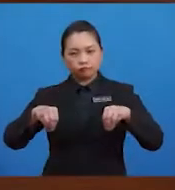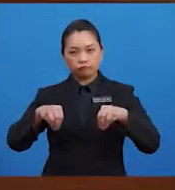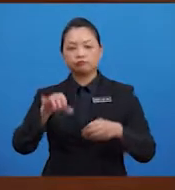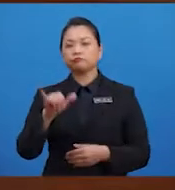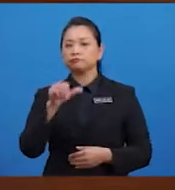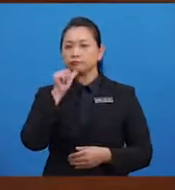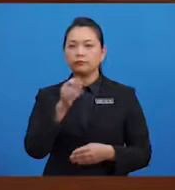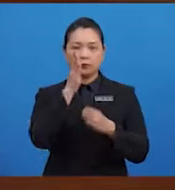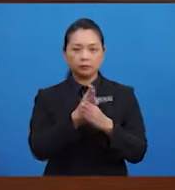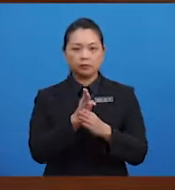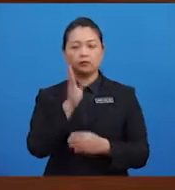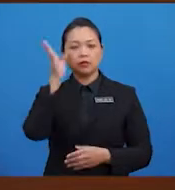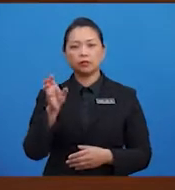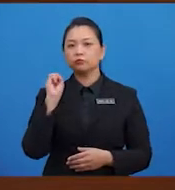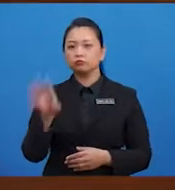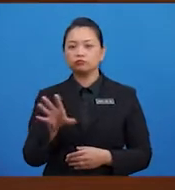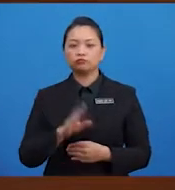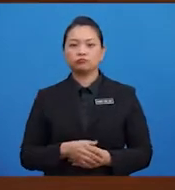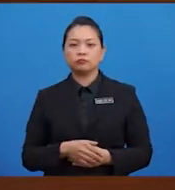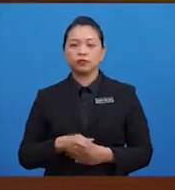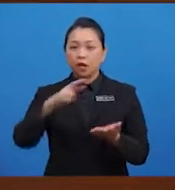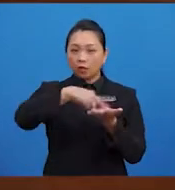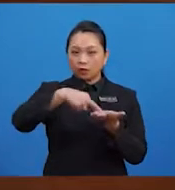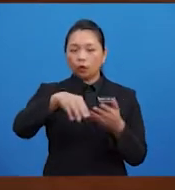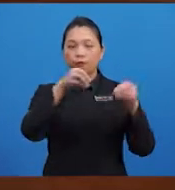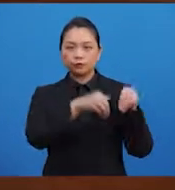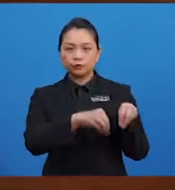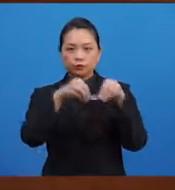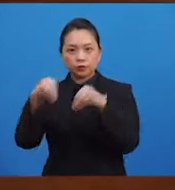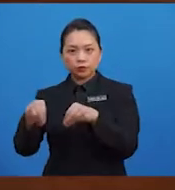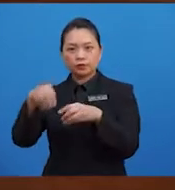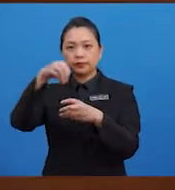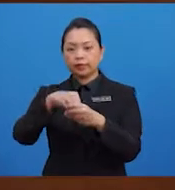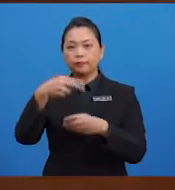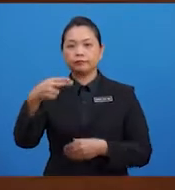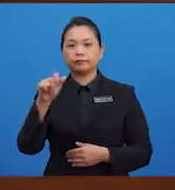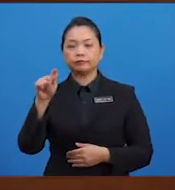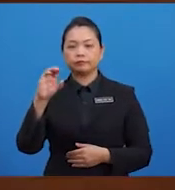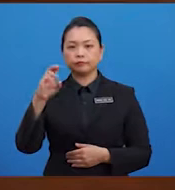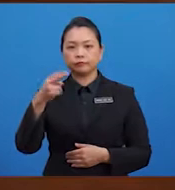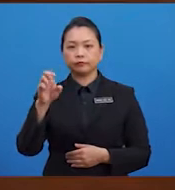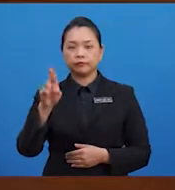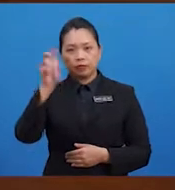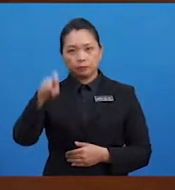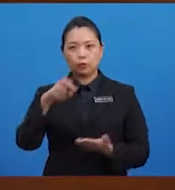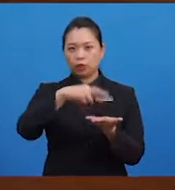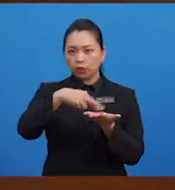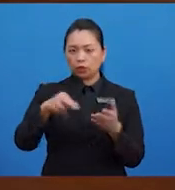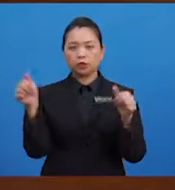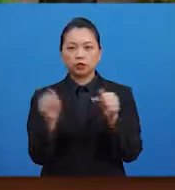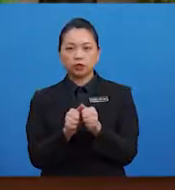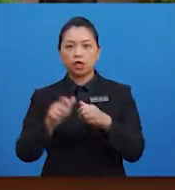Tidak bernas akan dilupuskan. Rekod pemindahan telur ke dalam hatcher perlu direkodkan dengan